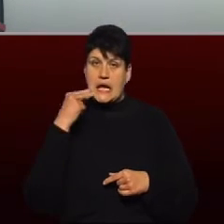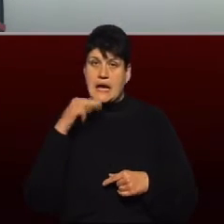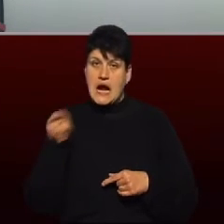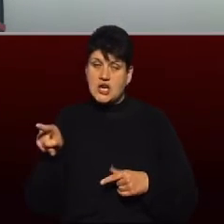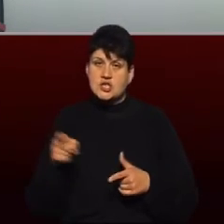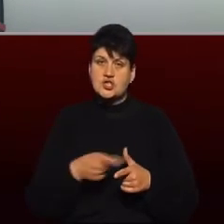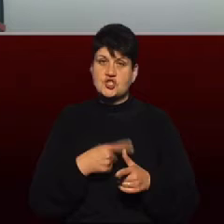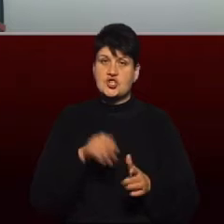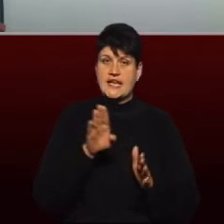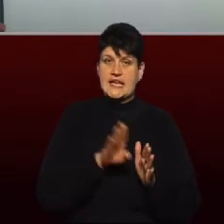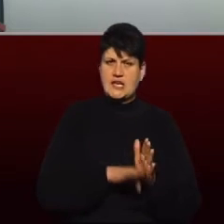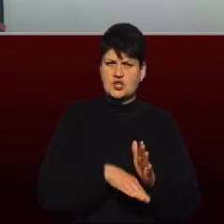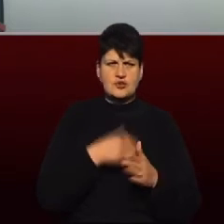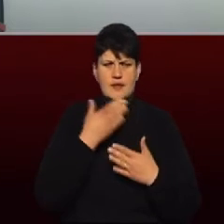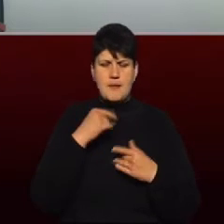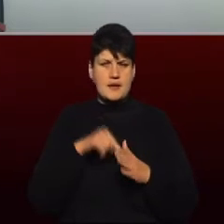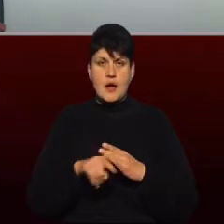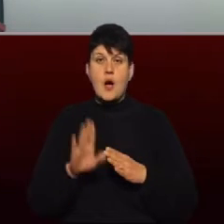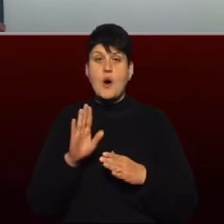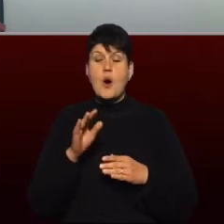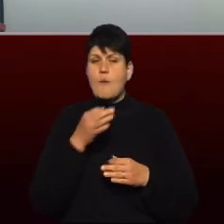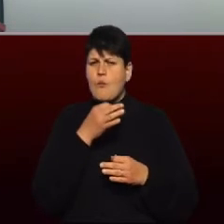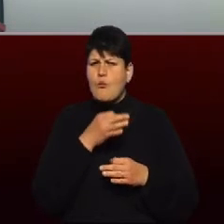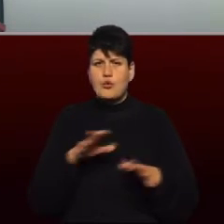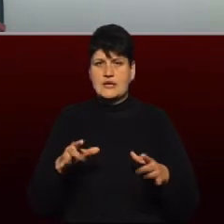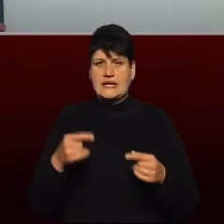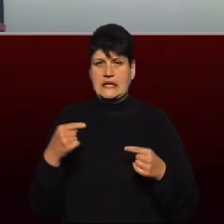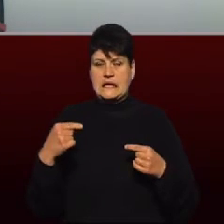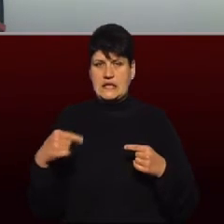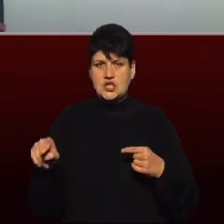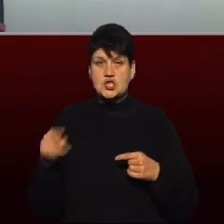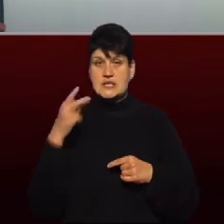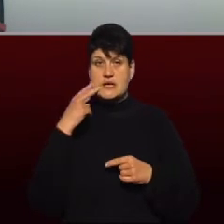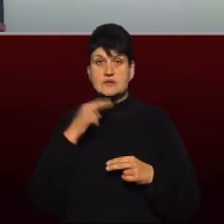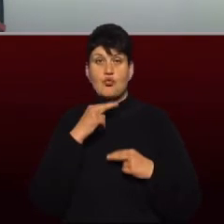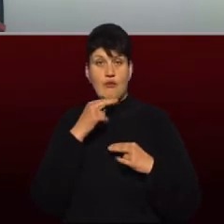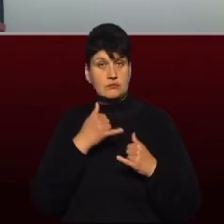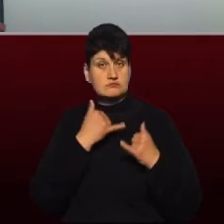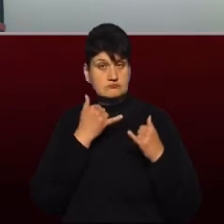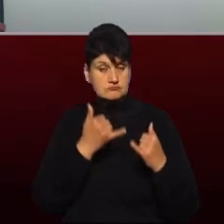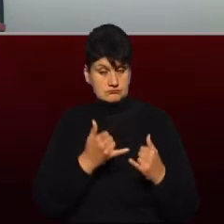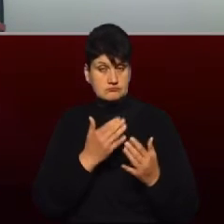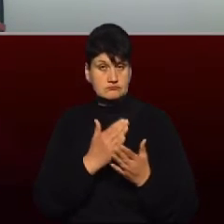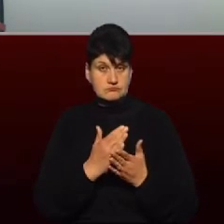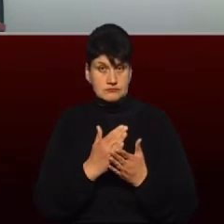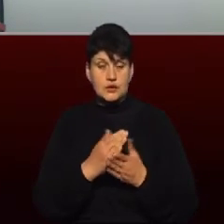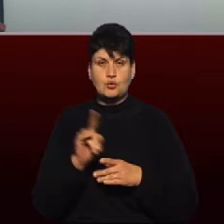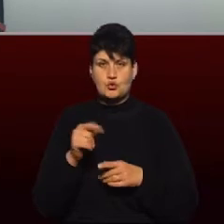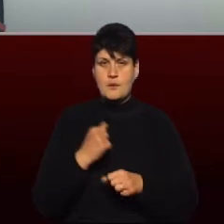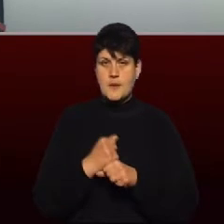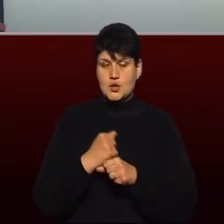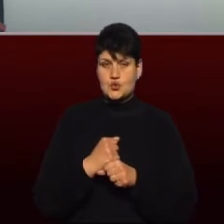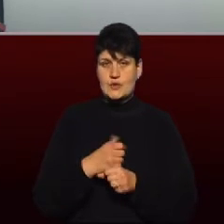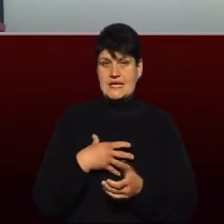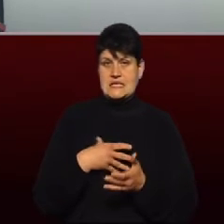але будь-який інший завжди приверне до себе увагу. Чому? Тому що працює свій або чужий.